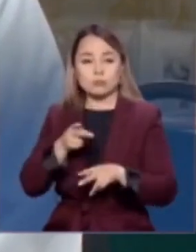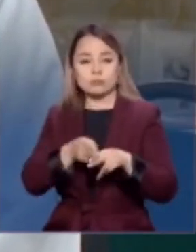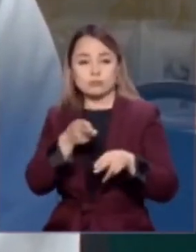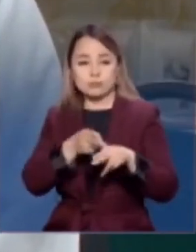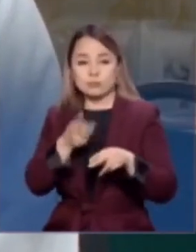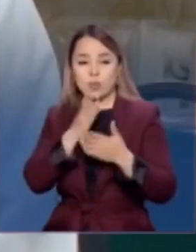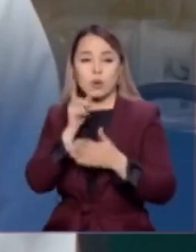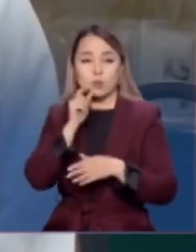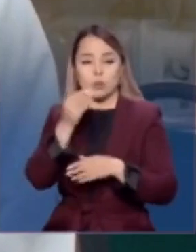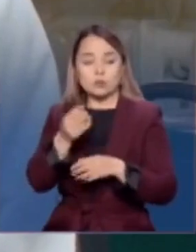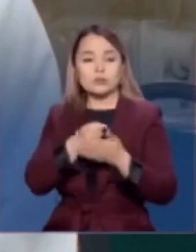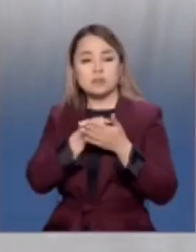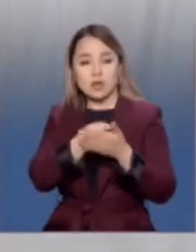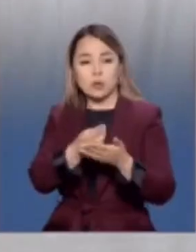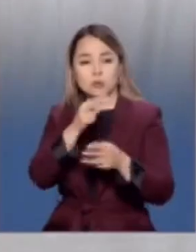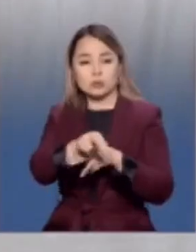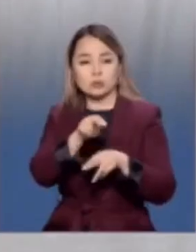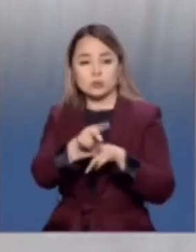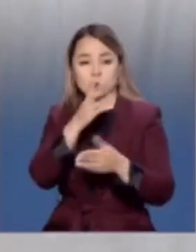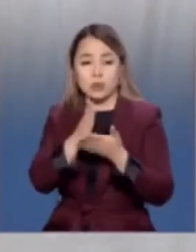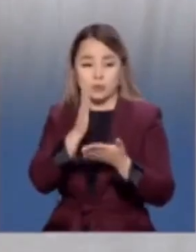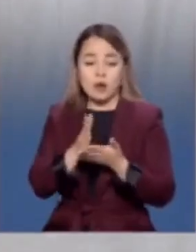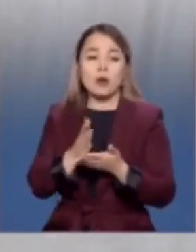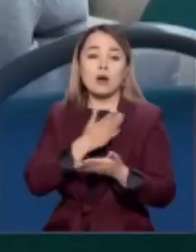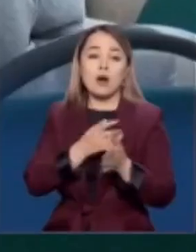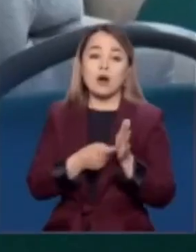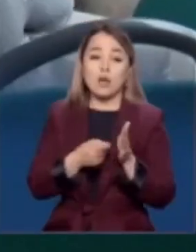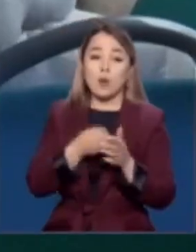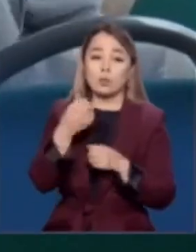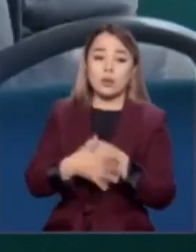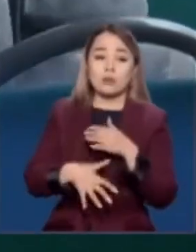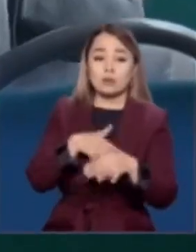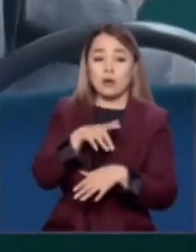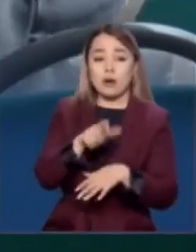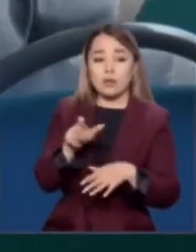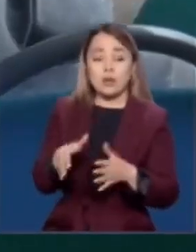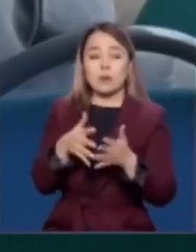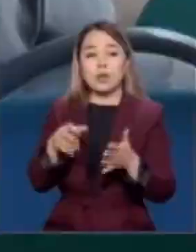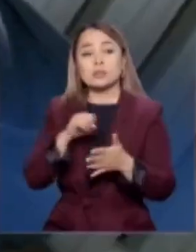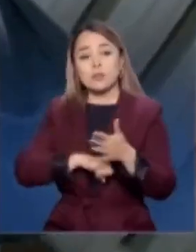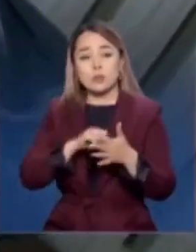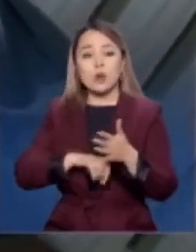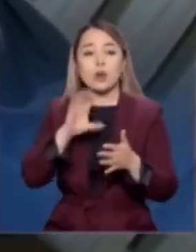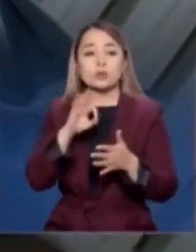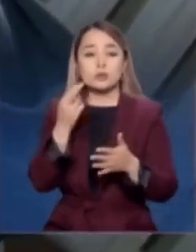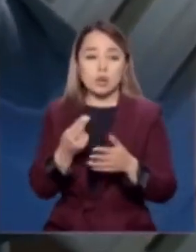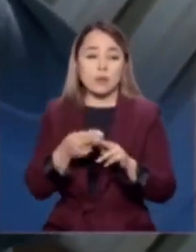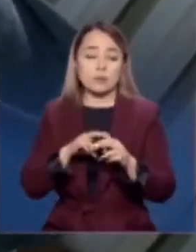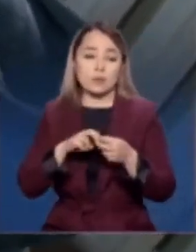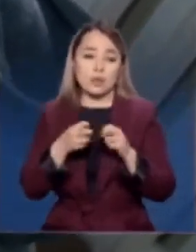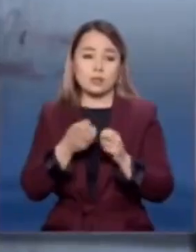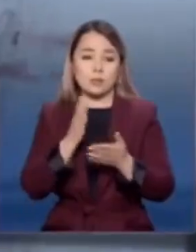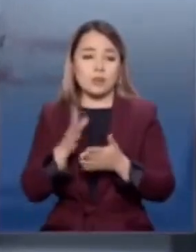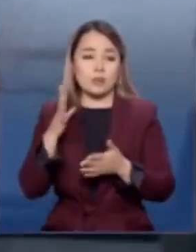араласып, ер адамға қысым көрсетеді. Ал біздің Қарағандыдағы орталыққа келіп жатқандардың себебі әлеуметтік мәселе.